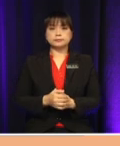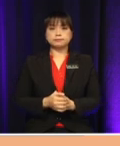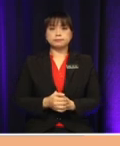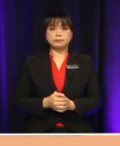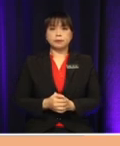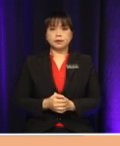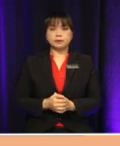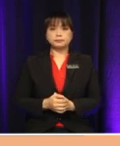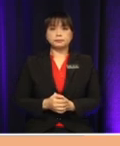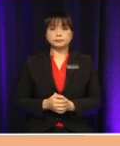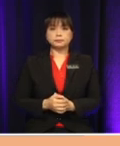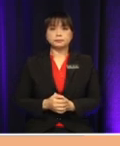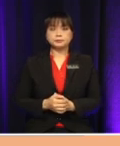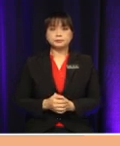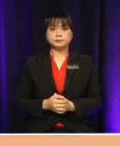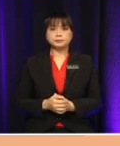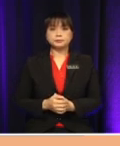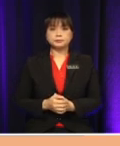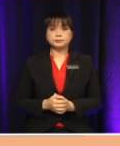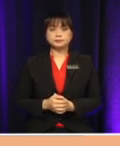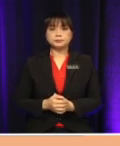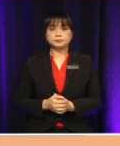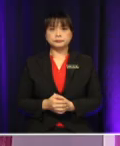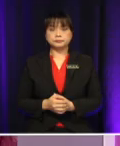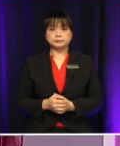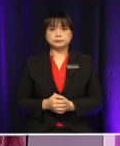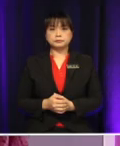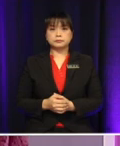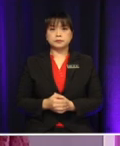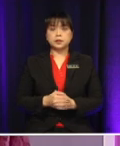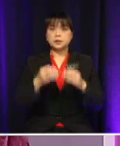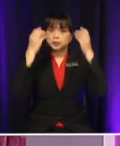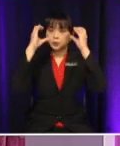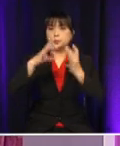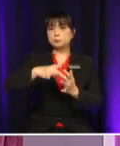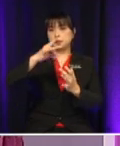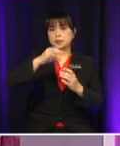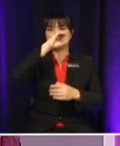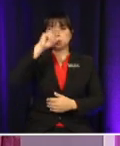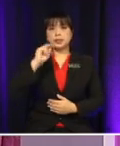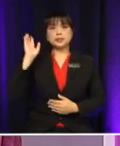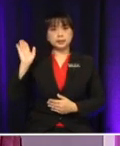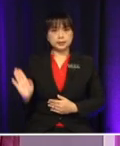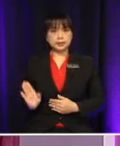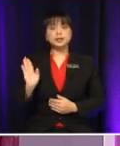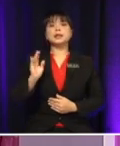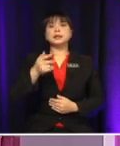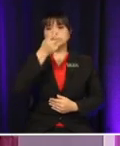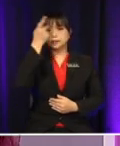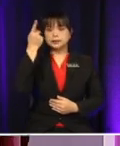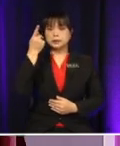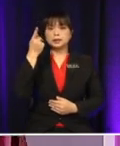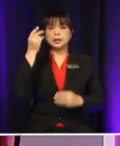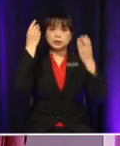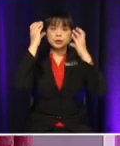di sini Saya pernah nampak soalnya nih memang dicepile eee keranda saya nampak murid-murid saya sebenarnya pun membuat banyak